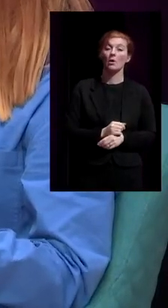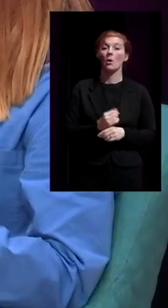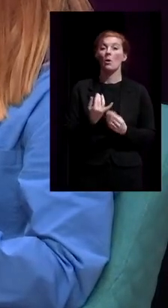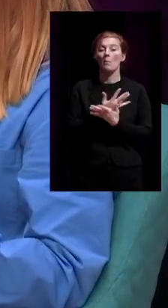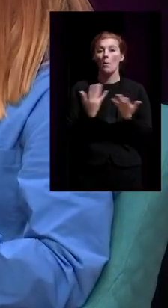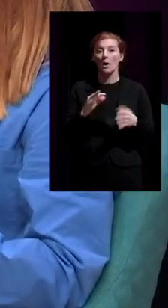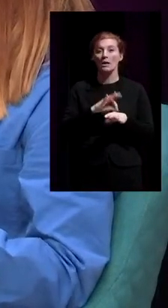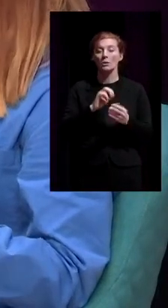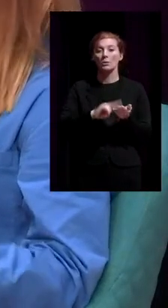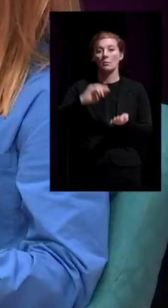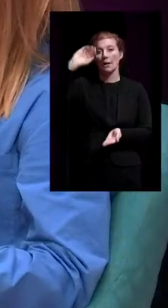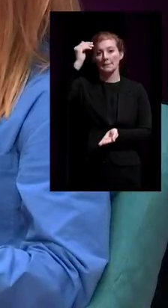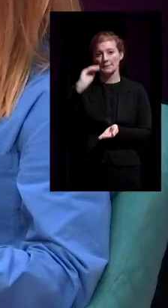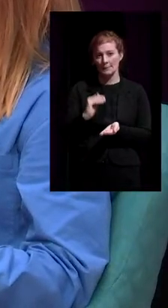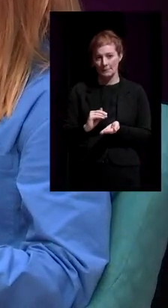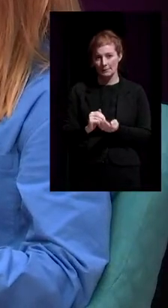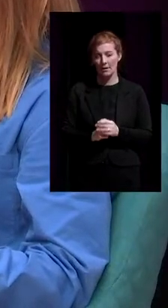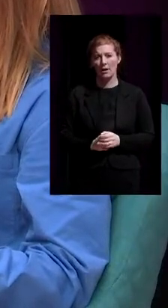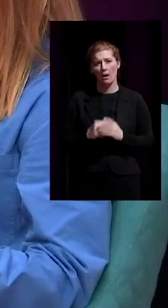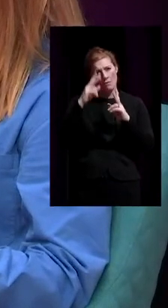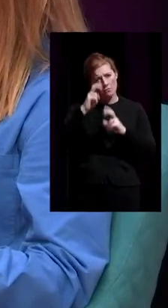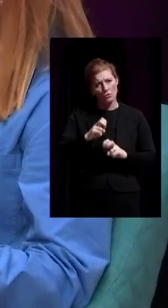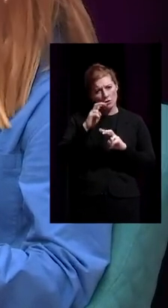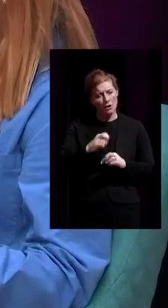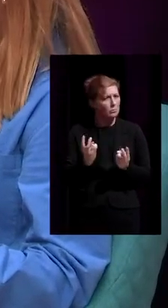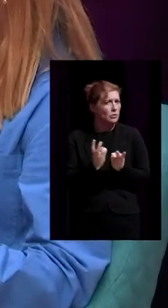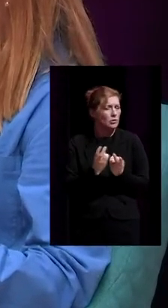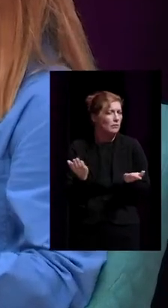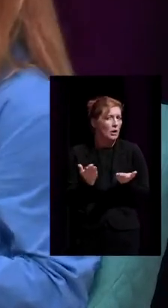tillbakagång. Vad har forskningen för betydelse för detta?